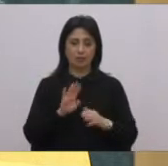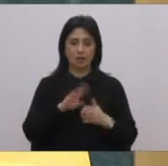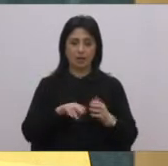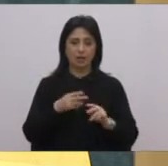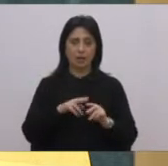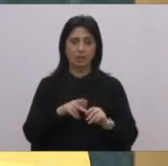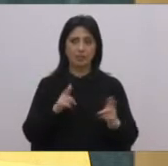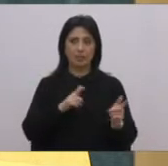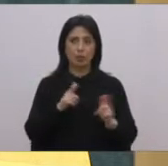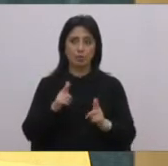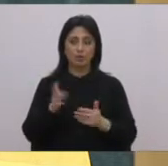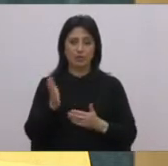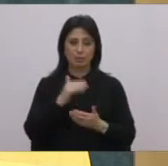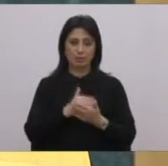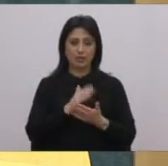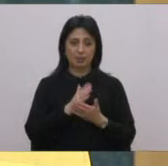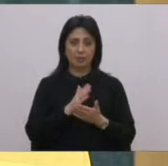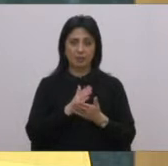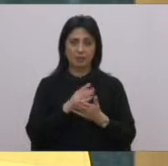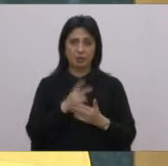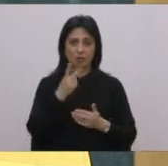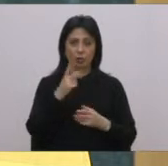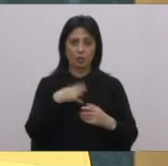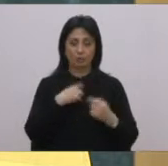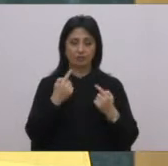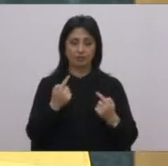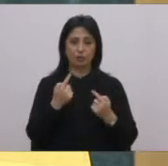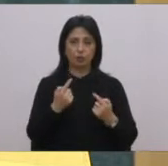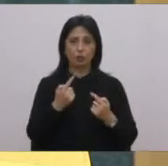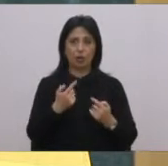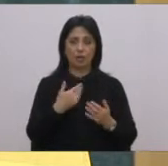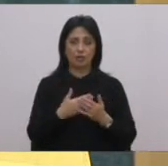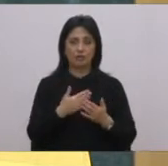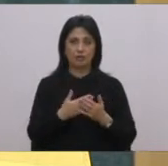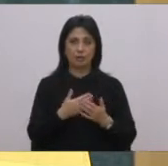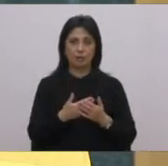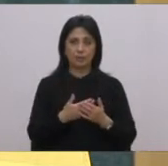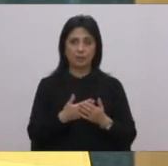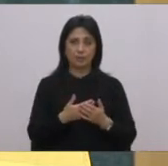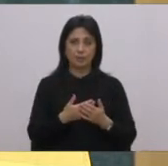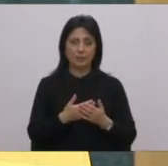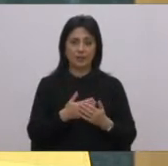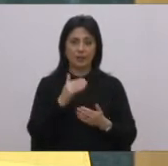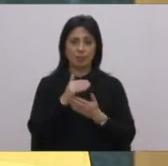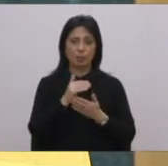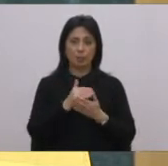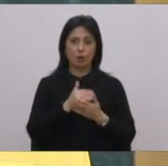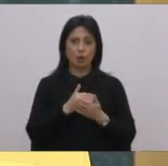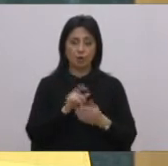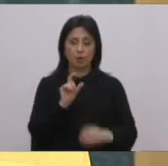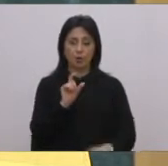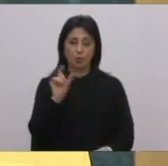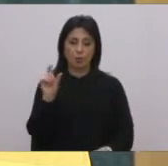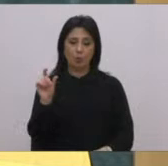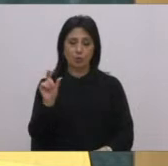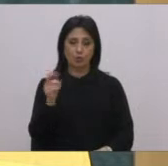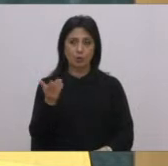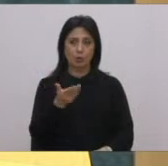ამისა, მომზადების ეტაპზე არის ორი მნიშვნელოვანი, ასე ვთქვათ, პროგრამა, კომპონენტი, რომელიც